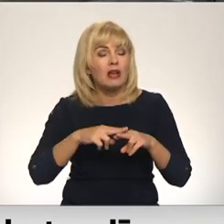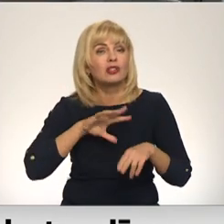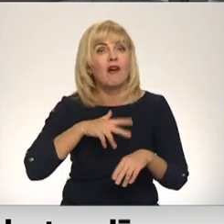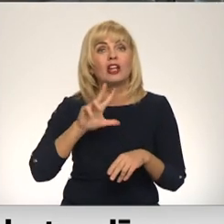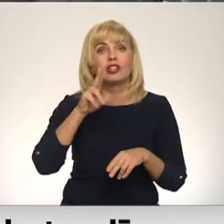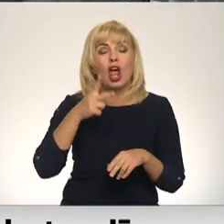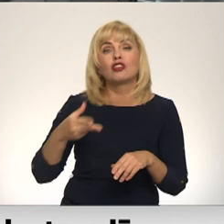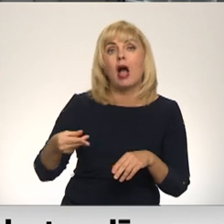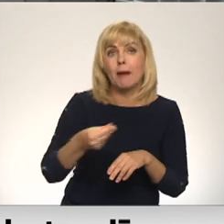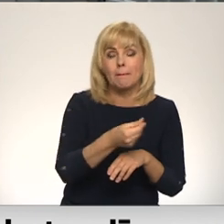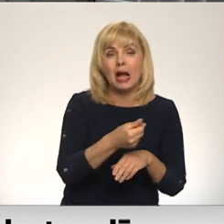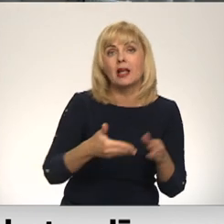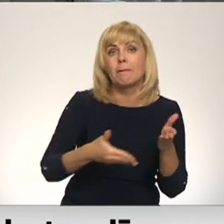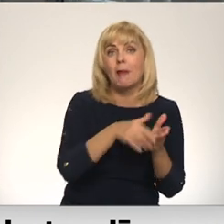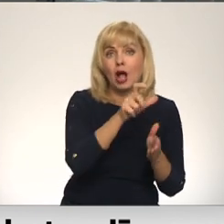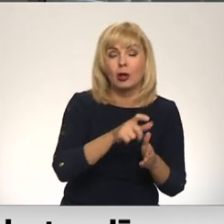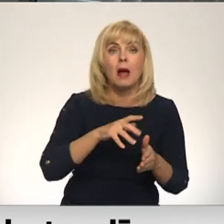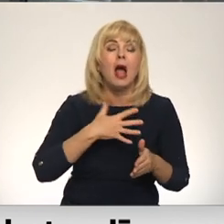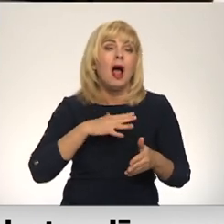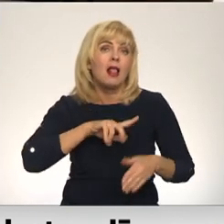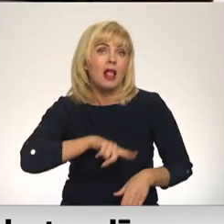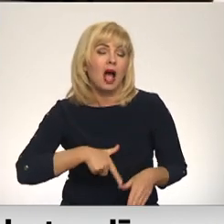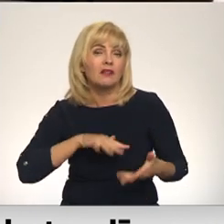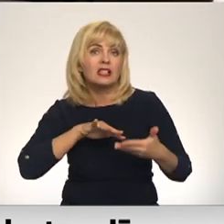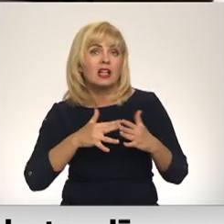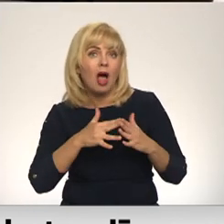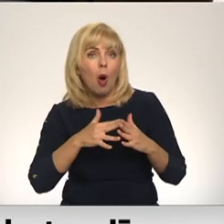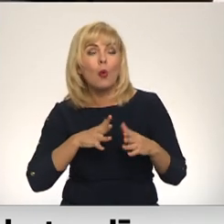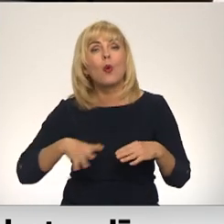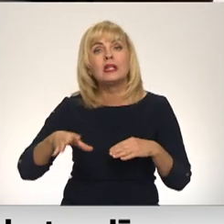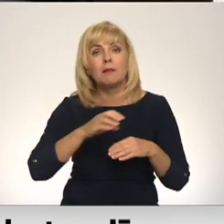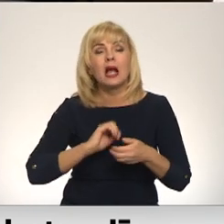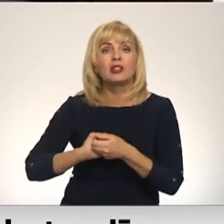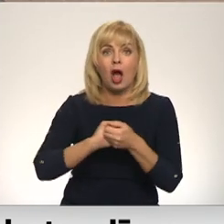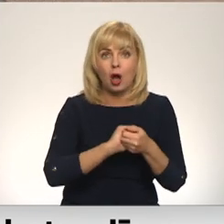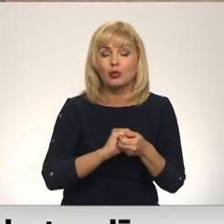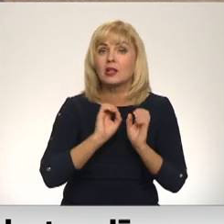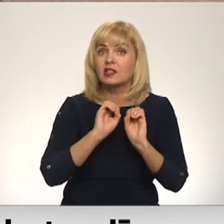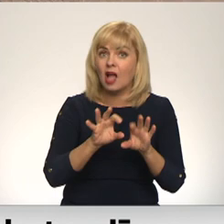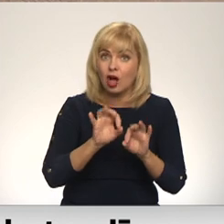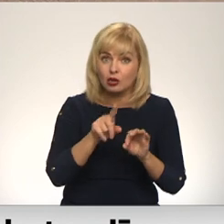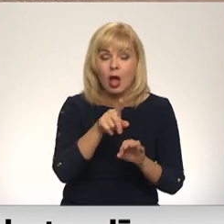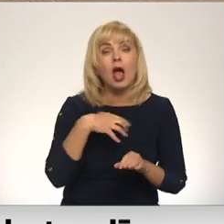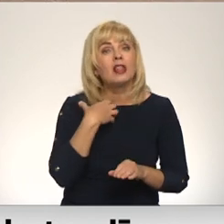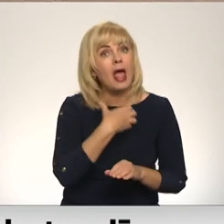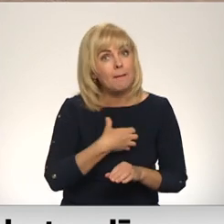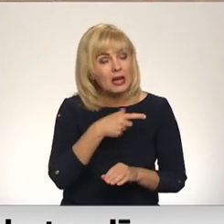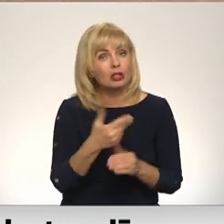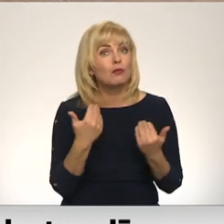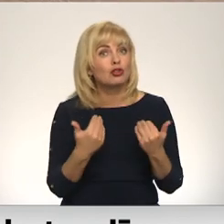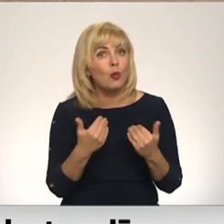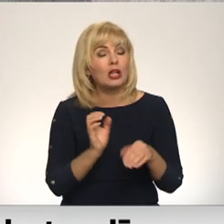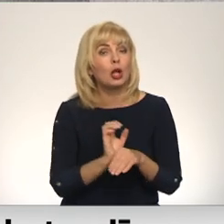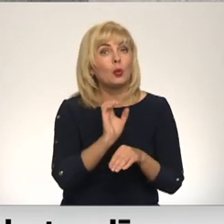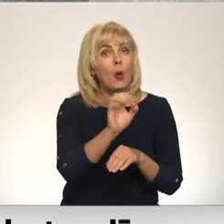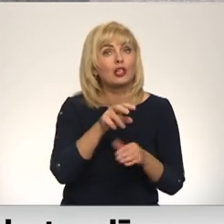valsts apmaksātais palīgs. Latvijas lauku ģimenes ārstu asociācijā RTV informē, ka norādot uz šo nepieciešamību šodien